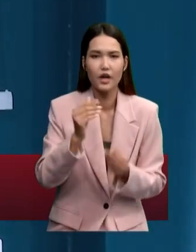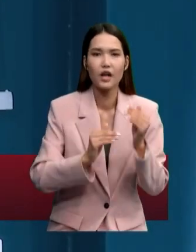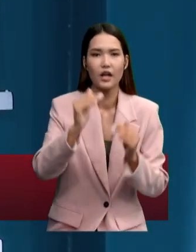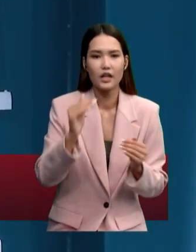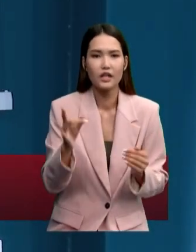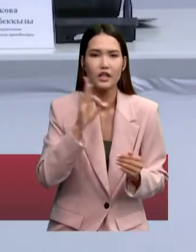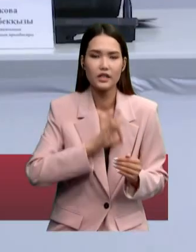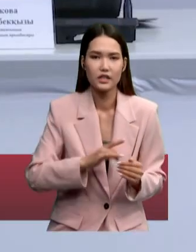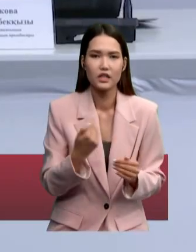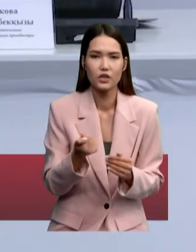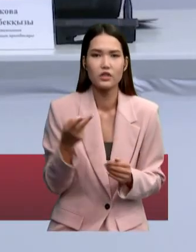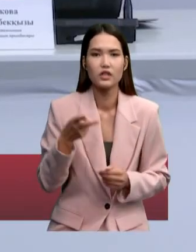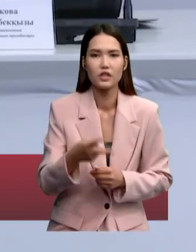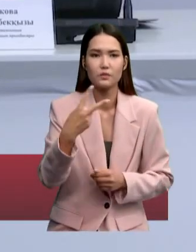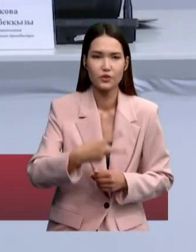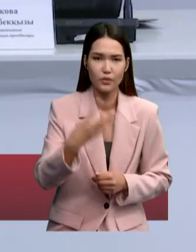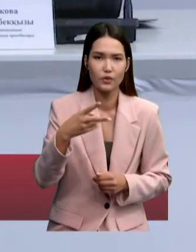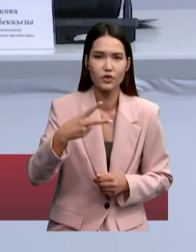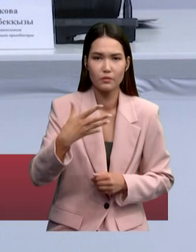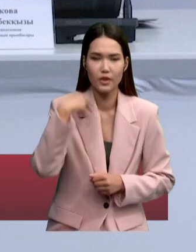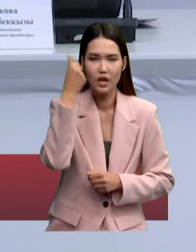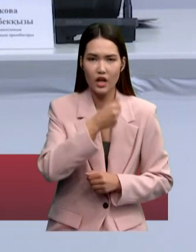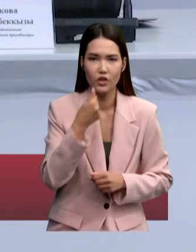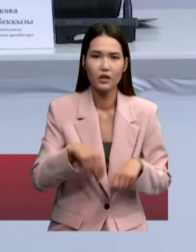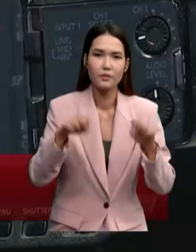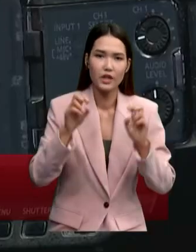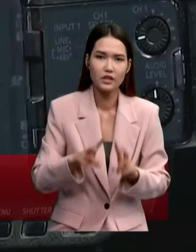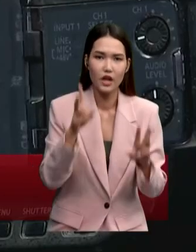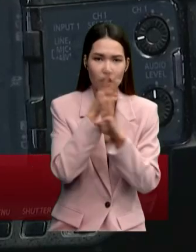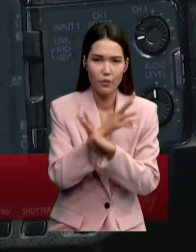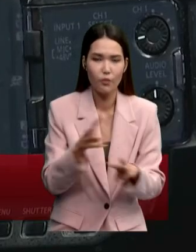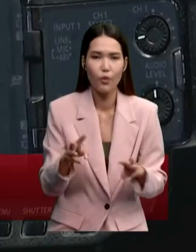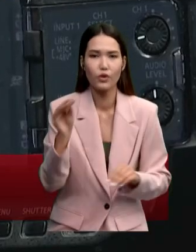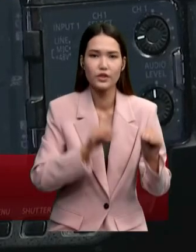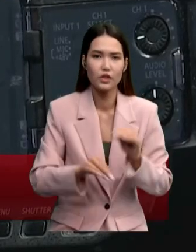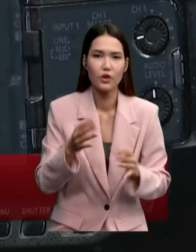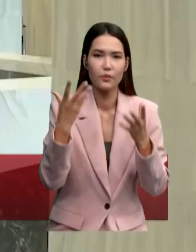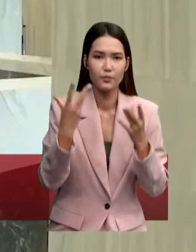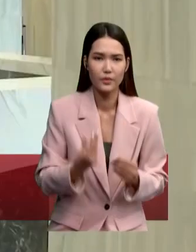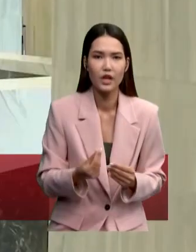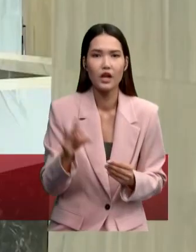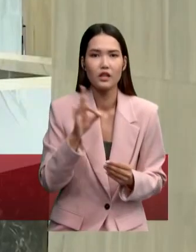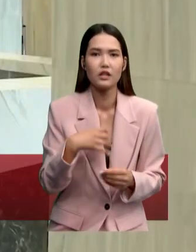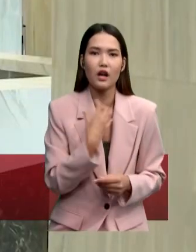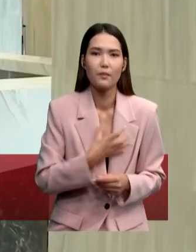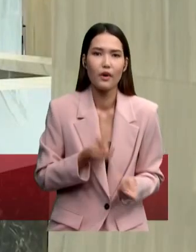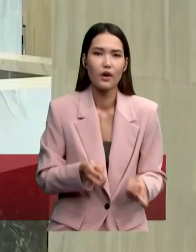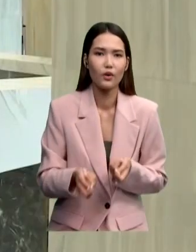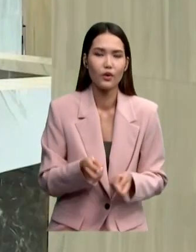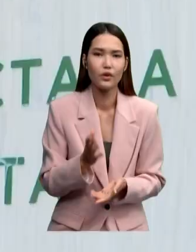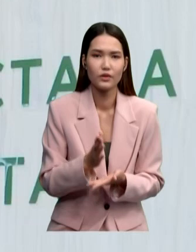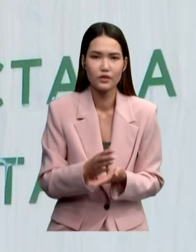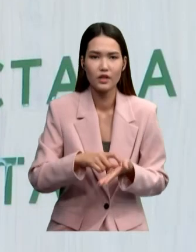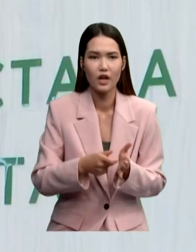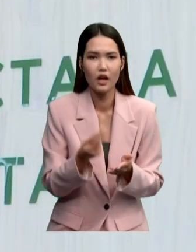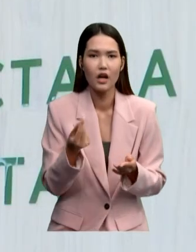төлердің динамикасы мен 2024-2025 жылдарға арналған бюджетті қалыптастыру кезіндегі қағидаларда маңызды рөл ойнамақ. Бас